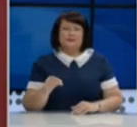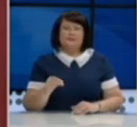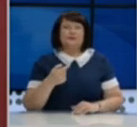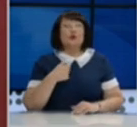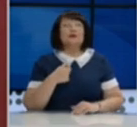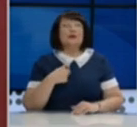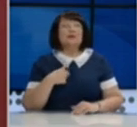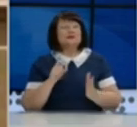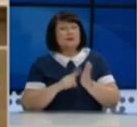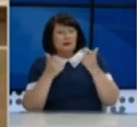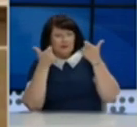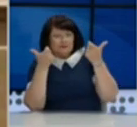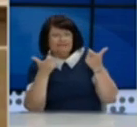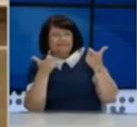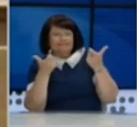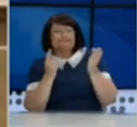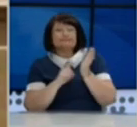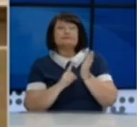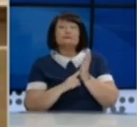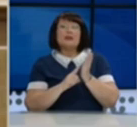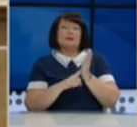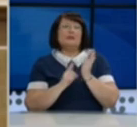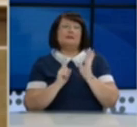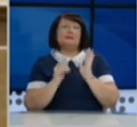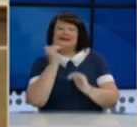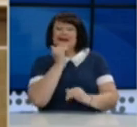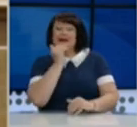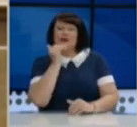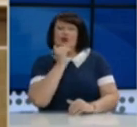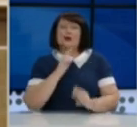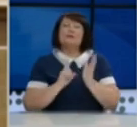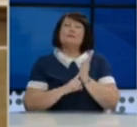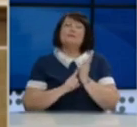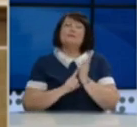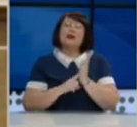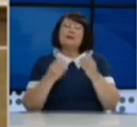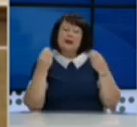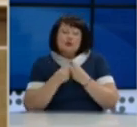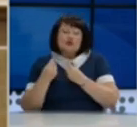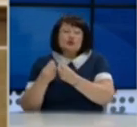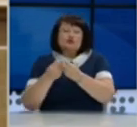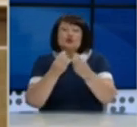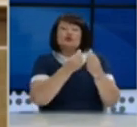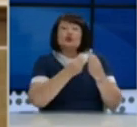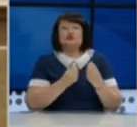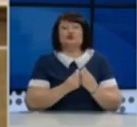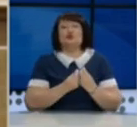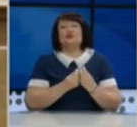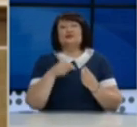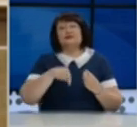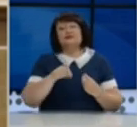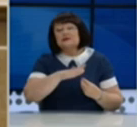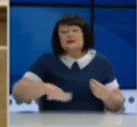μας κινητοποίηση δεν πρέπει να προχωρήσει και δεν πρέπει να προσαρμοστεί στα νέα